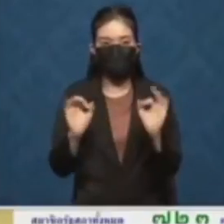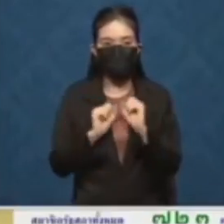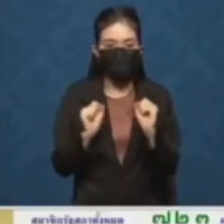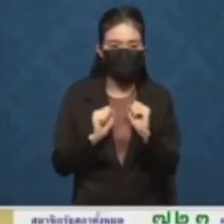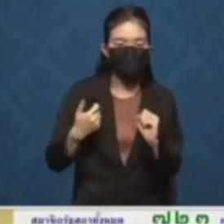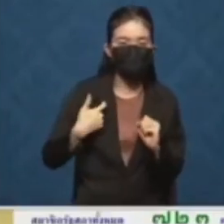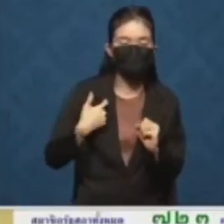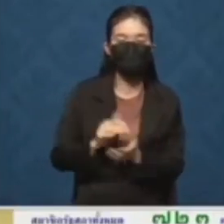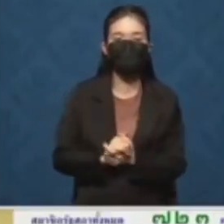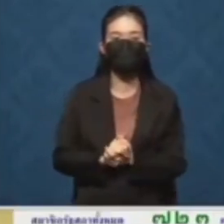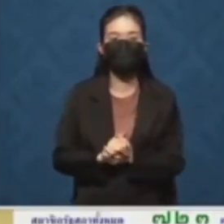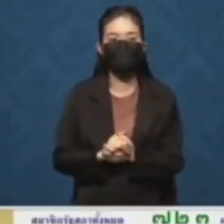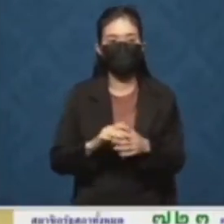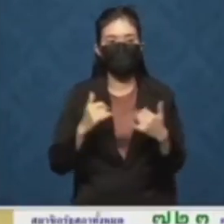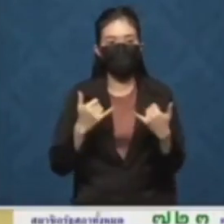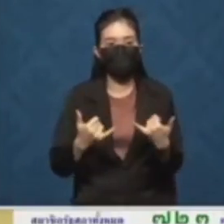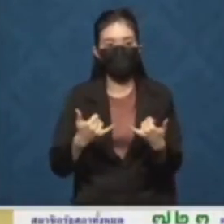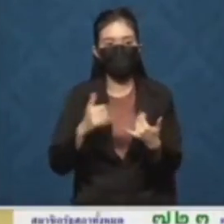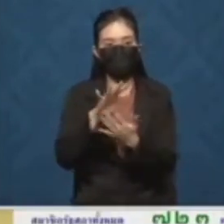แล้วแนยธษาสชาิเป็เพรกลว